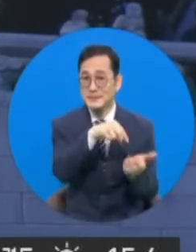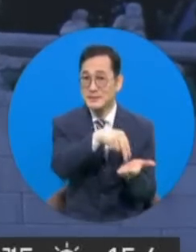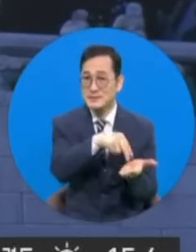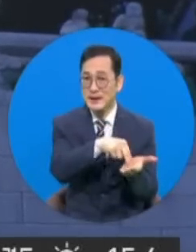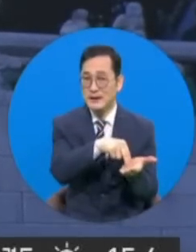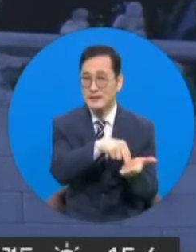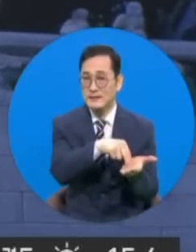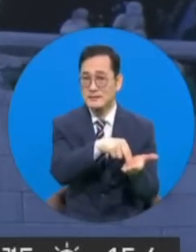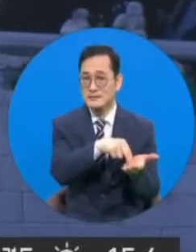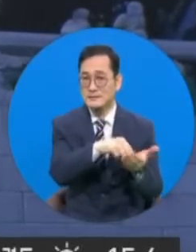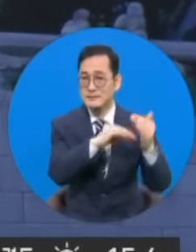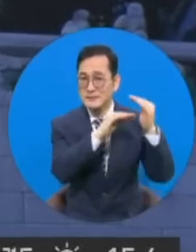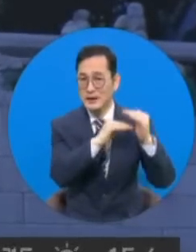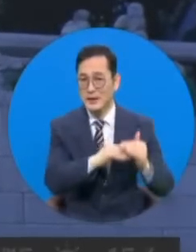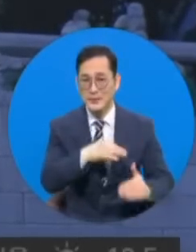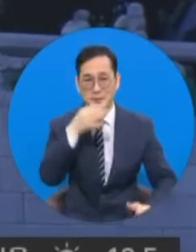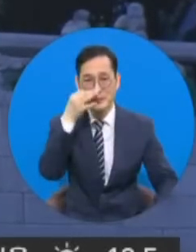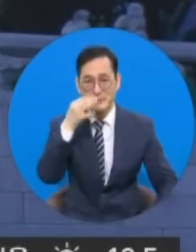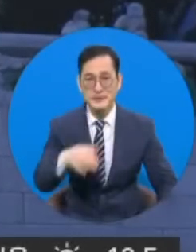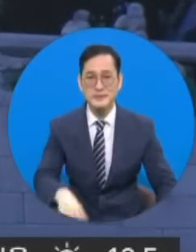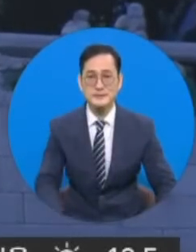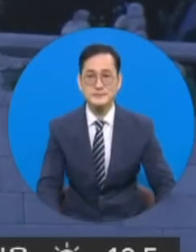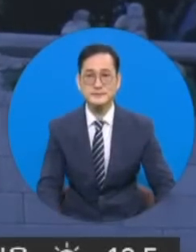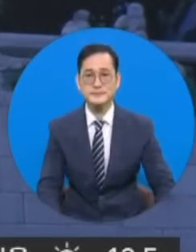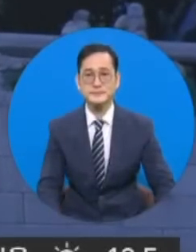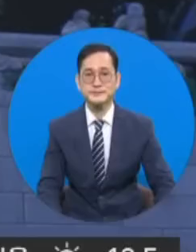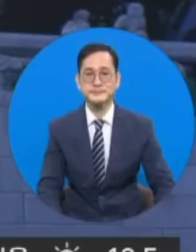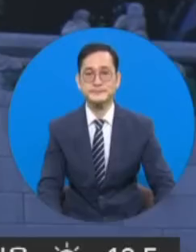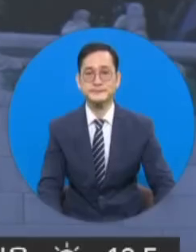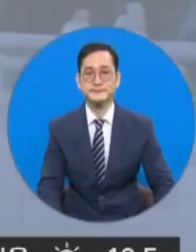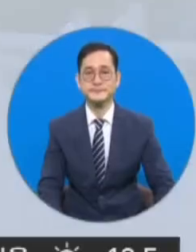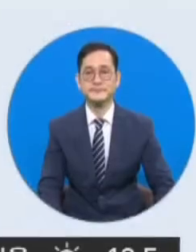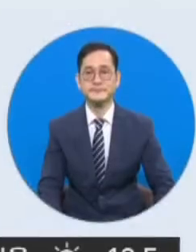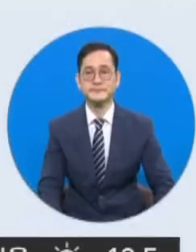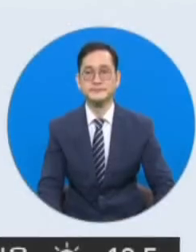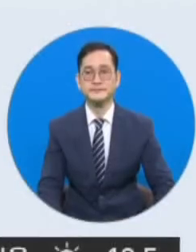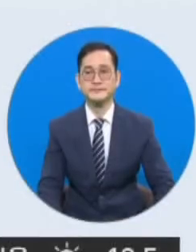좀 먼저 살펴봐야 할 것 같습니다 어떤 해명 내놨을까요